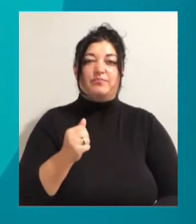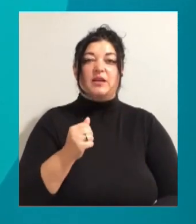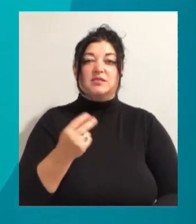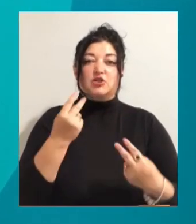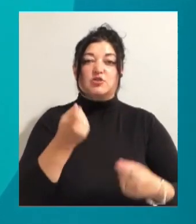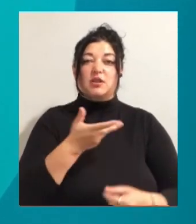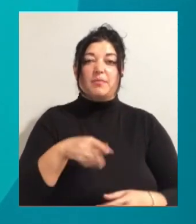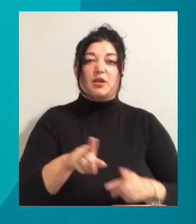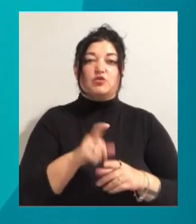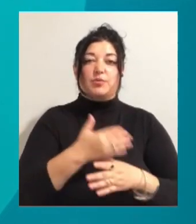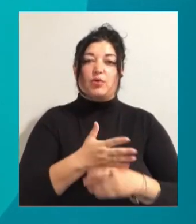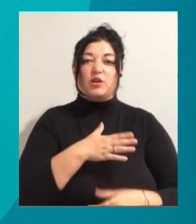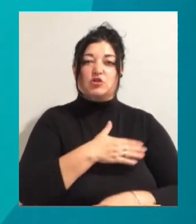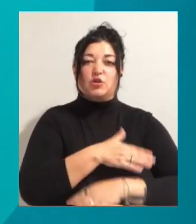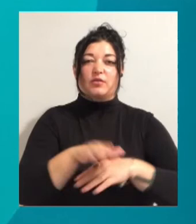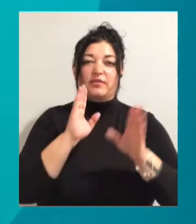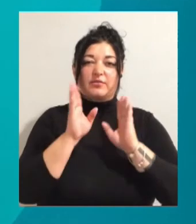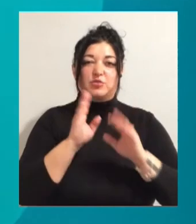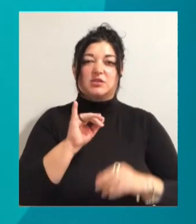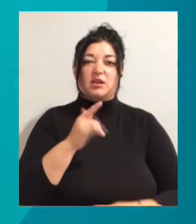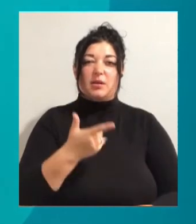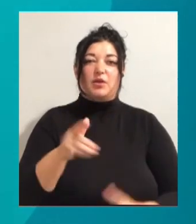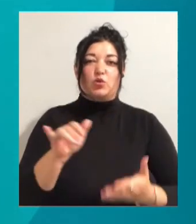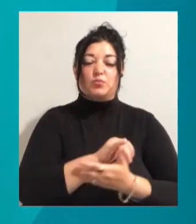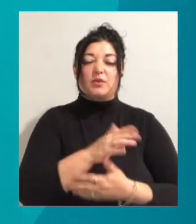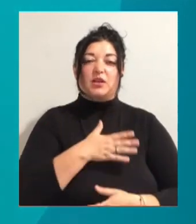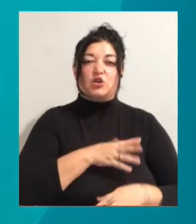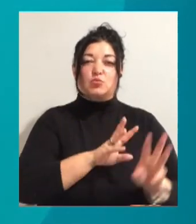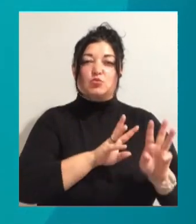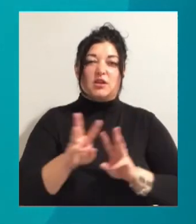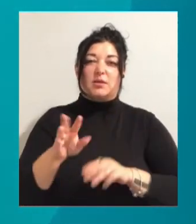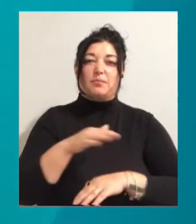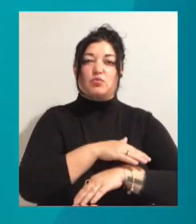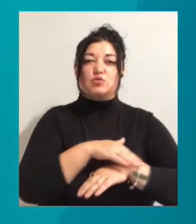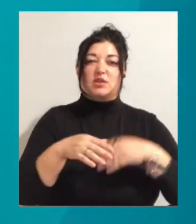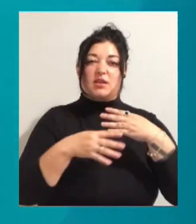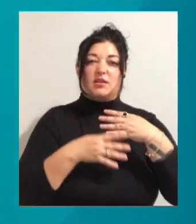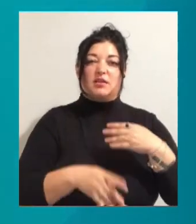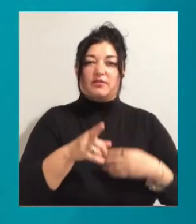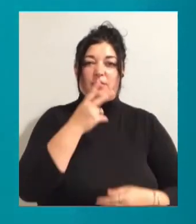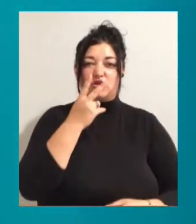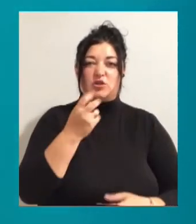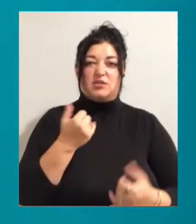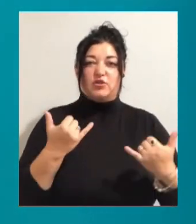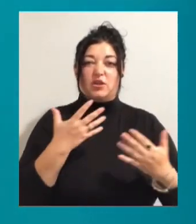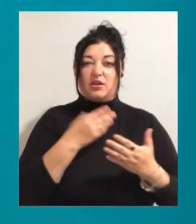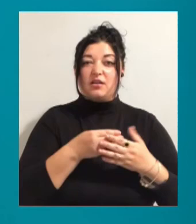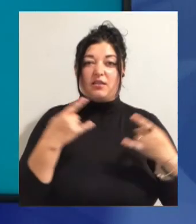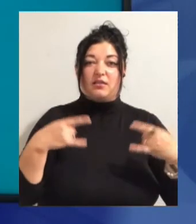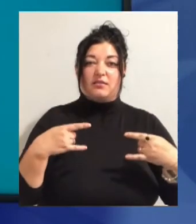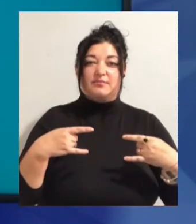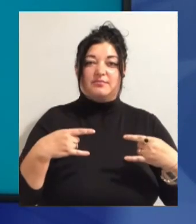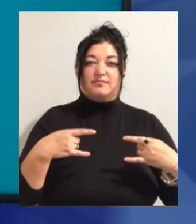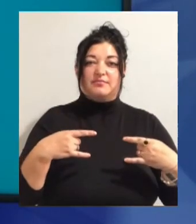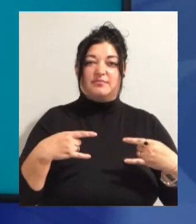нами також за допомогою наших сторінок. На Фейсбуці, в Інстаграмі, на Ютуб та на нашому сайті. Посилання на них ви бачите на своїх екранах.